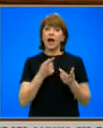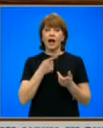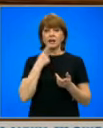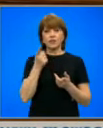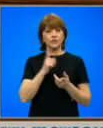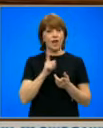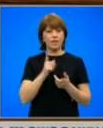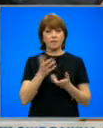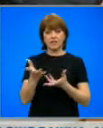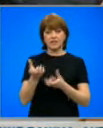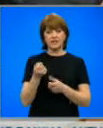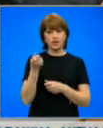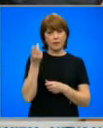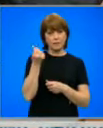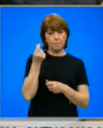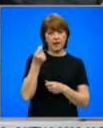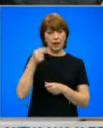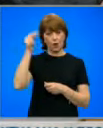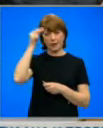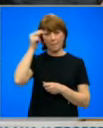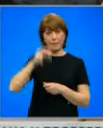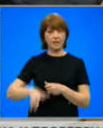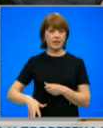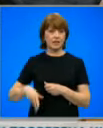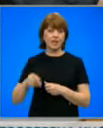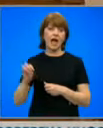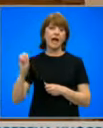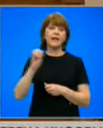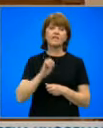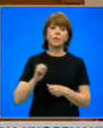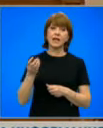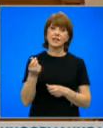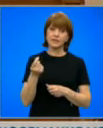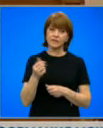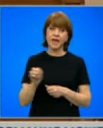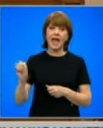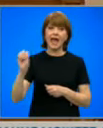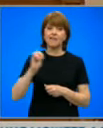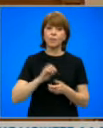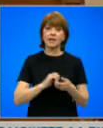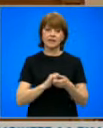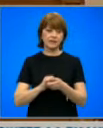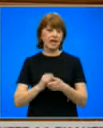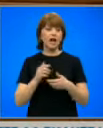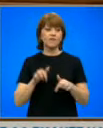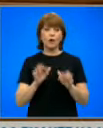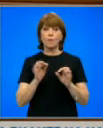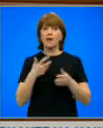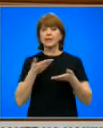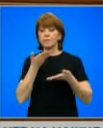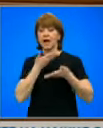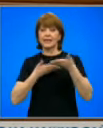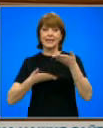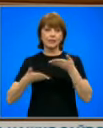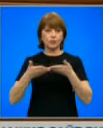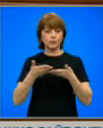пари от джоба на българите, а ще се разчита на европейски средства. В Европейския съюз в момента върви дискусия, която изглежда ще